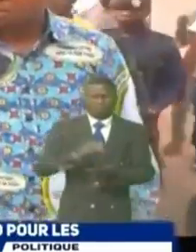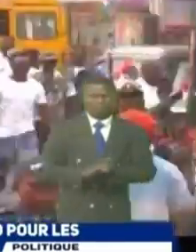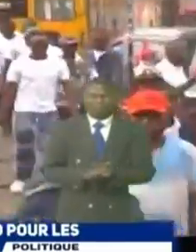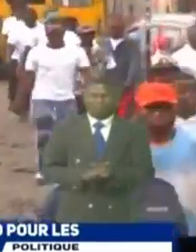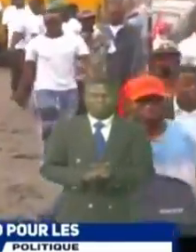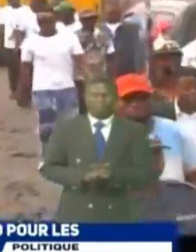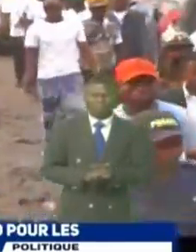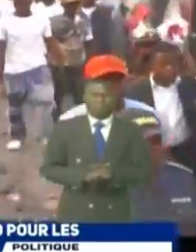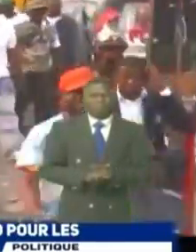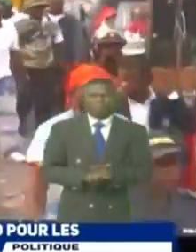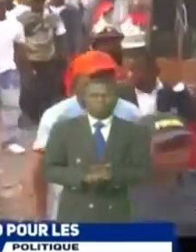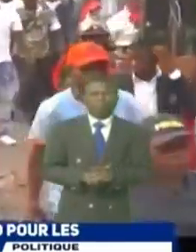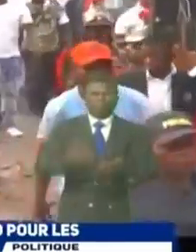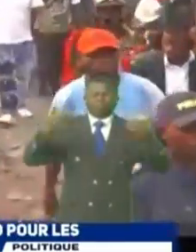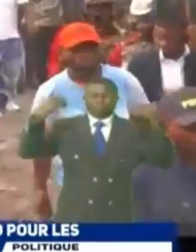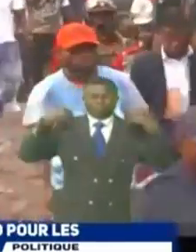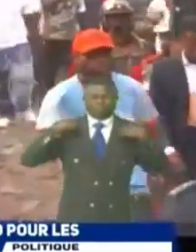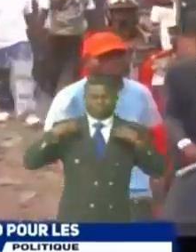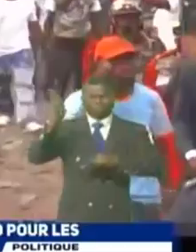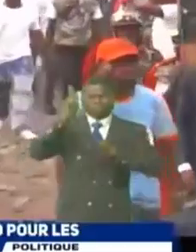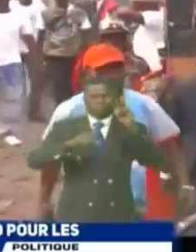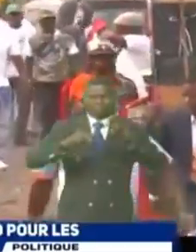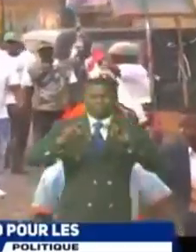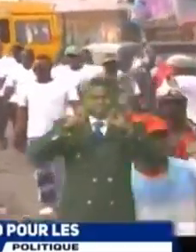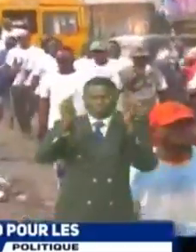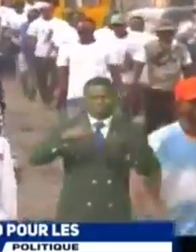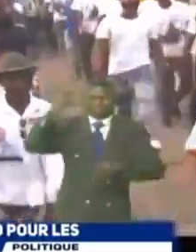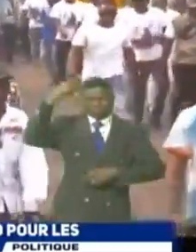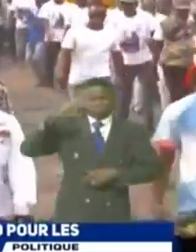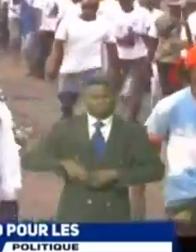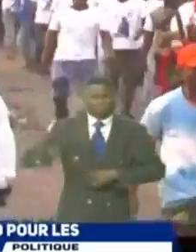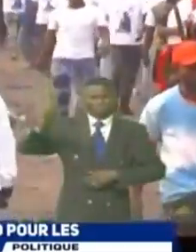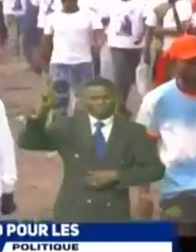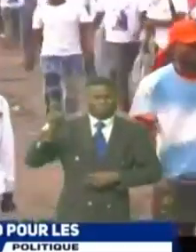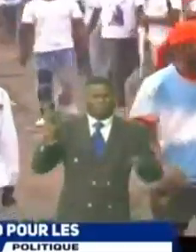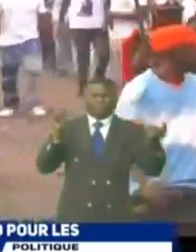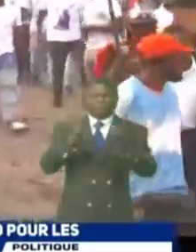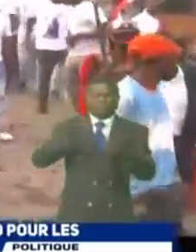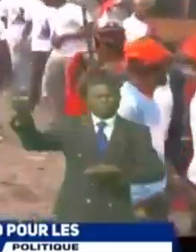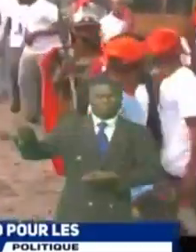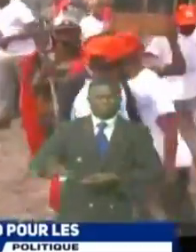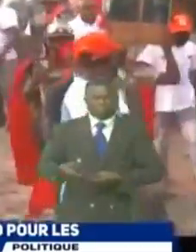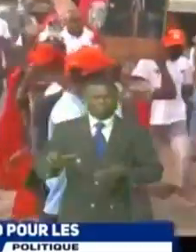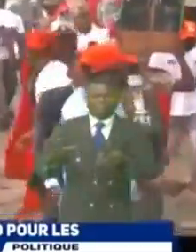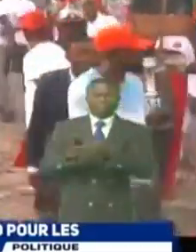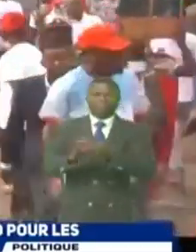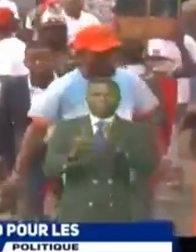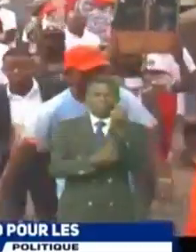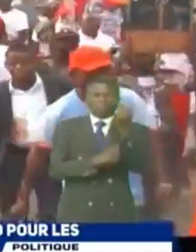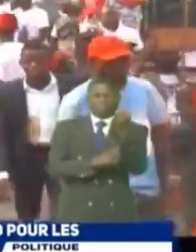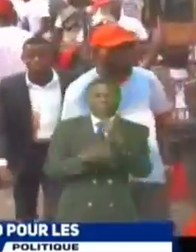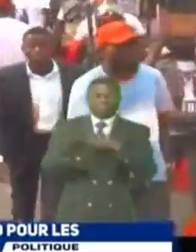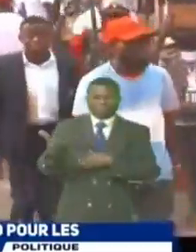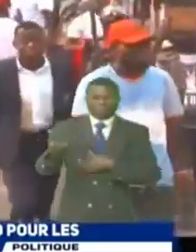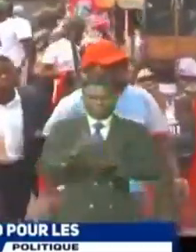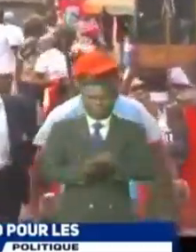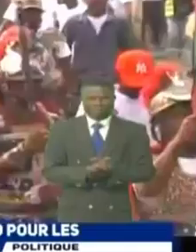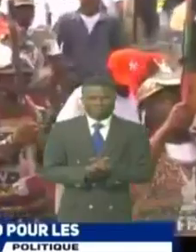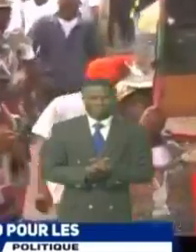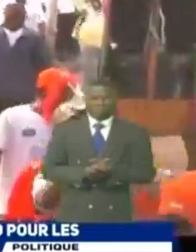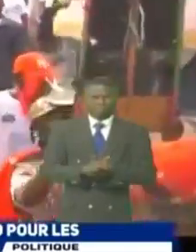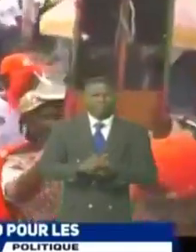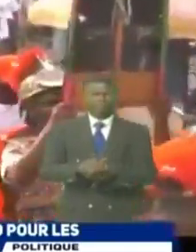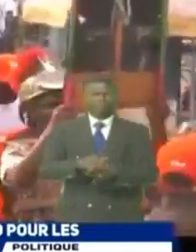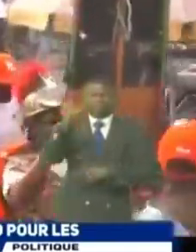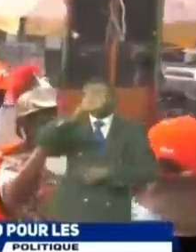Lukusa, les cadres et militants de l'IDPS étaient au rendez-vous pour accueillir les numéro 1 du parti présidentiel. À l'entrée de cette